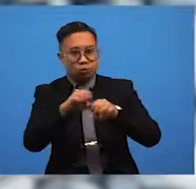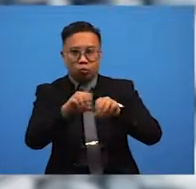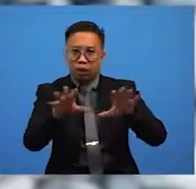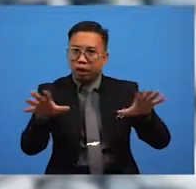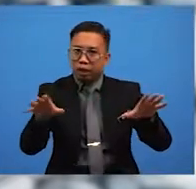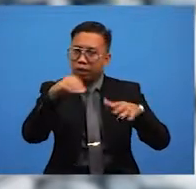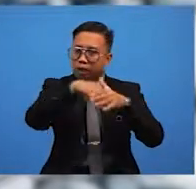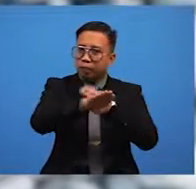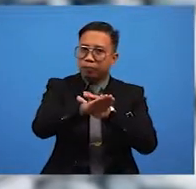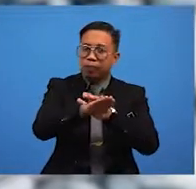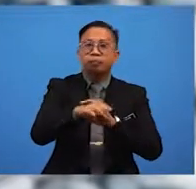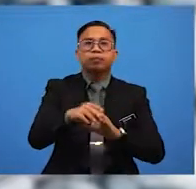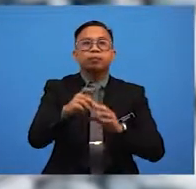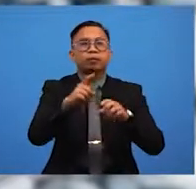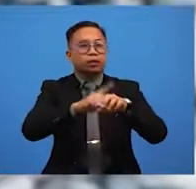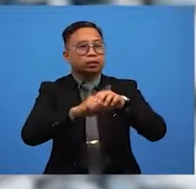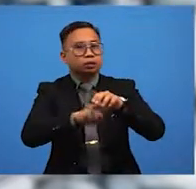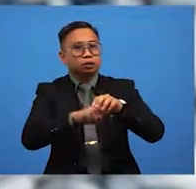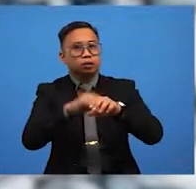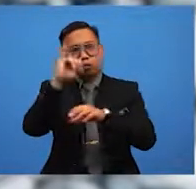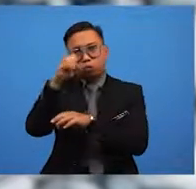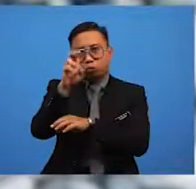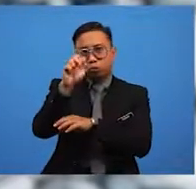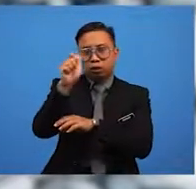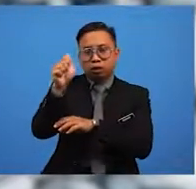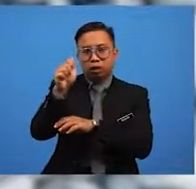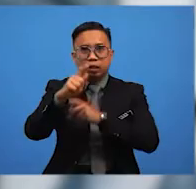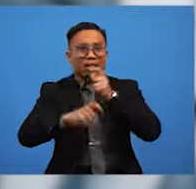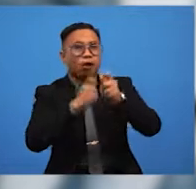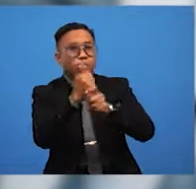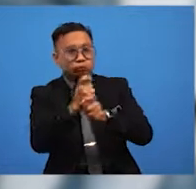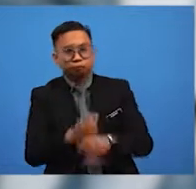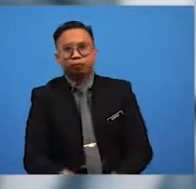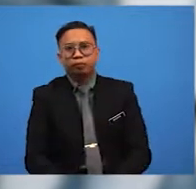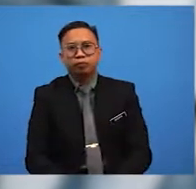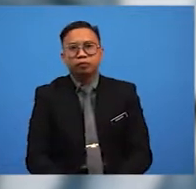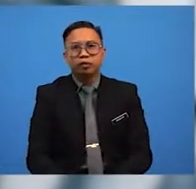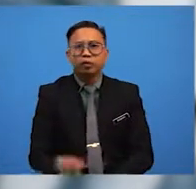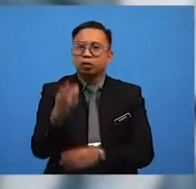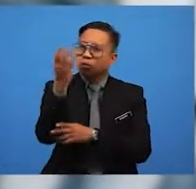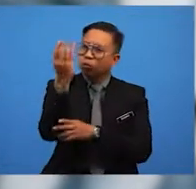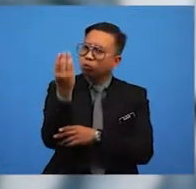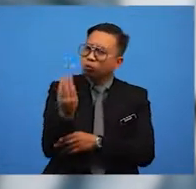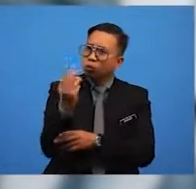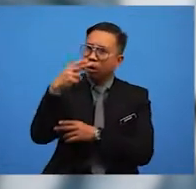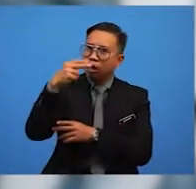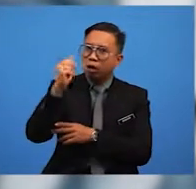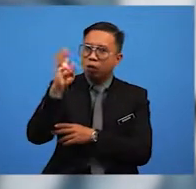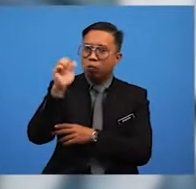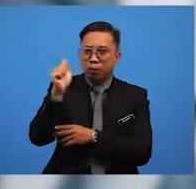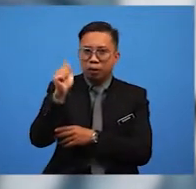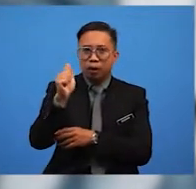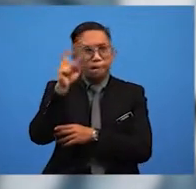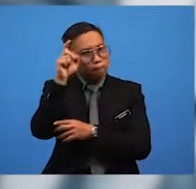dalam tempoh masa berjuta-juta tahun. Luluh hawa memainkan peranan yang penting